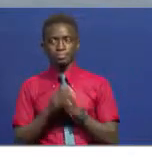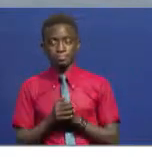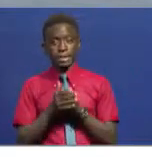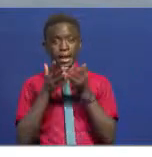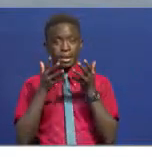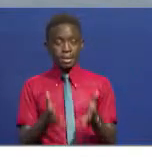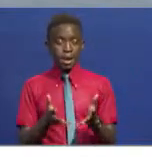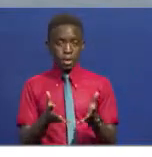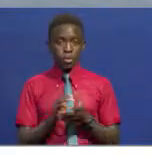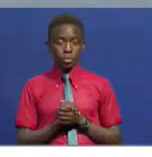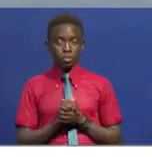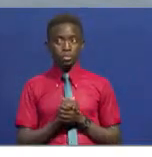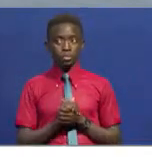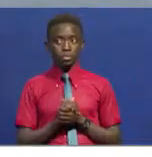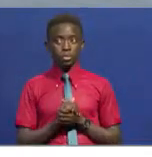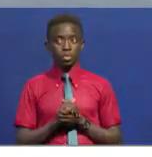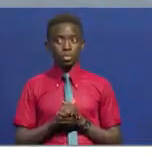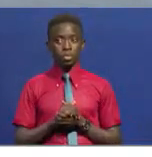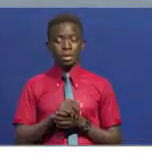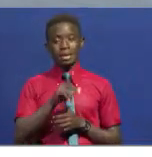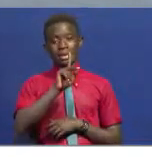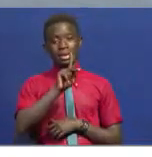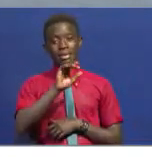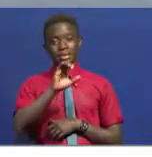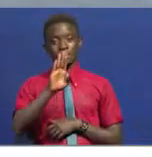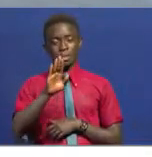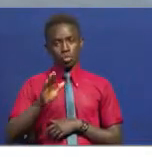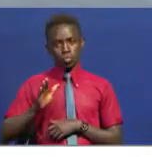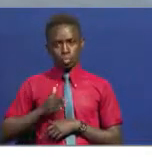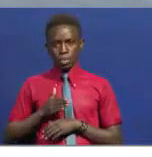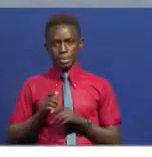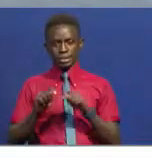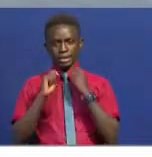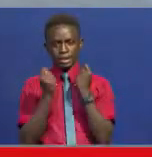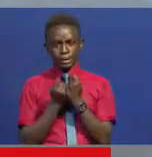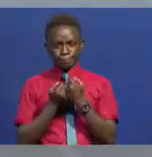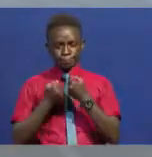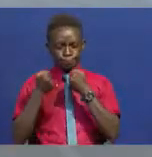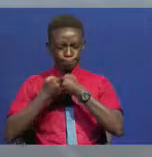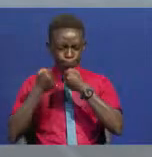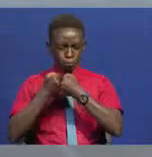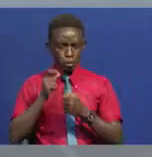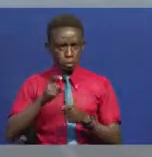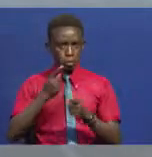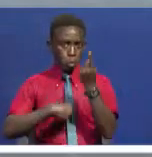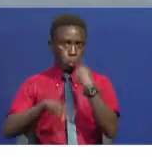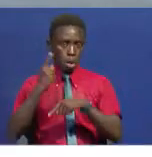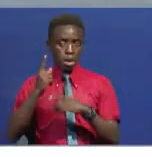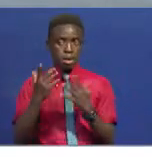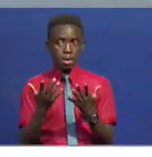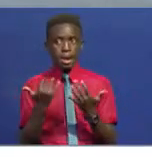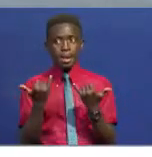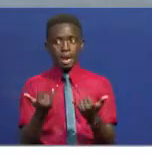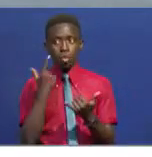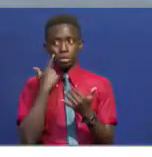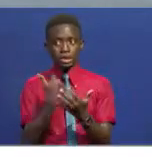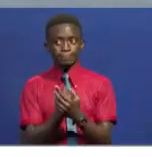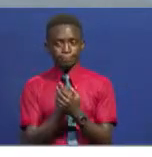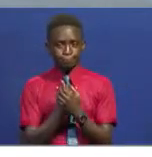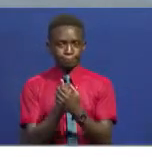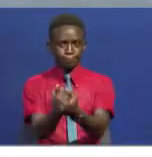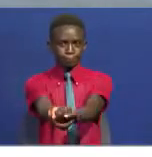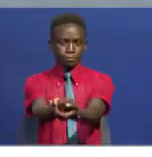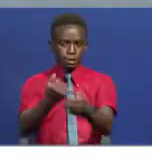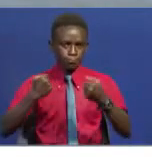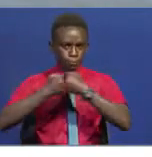Na mabingwa watetezi timu ya wanawake ya KCB wanawania taji yao ya pili mtawalia ya ligi kuu ya mpira wa wavu watakapochuana na Kenya